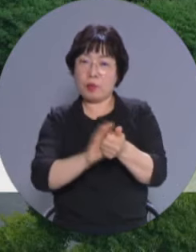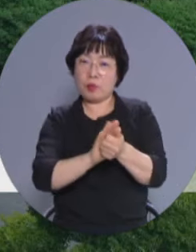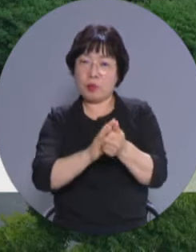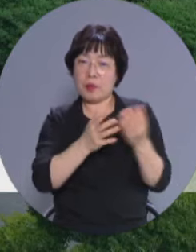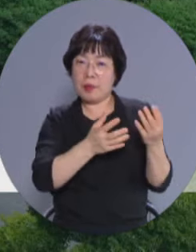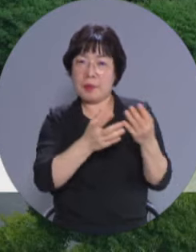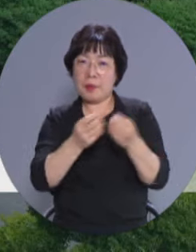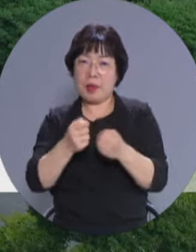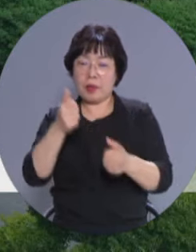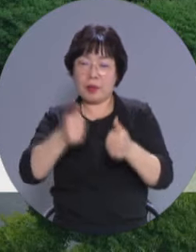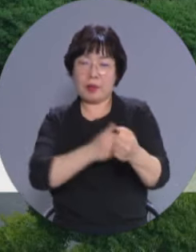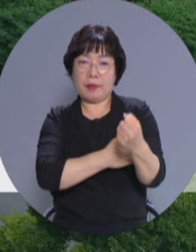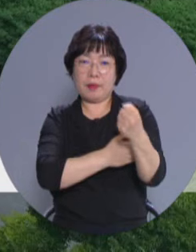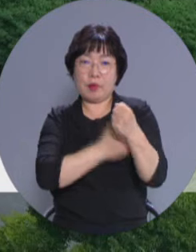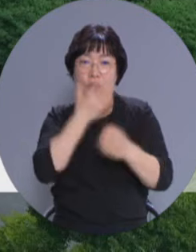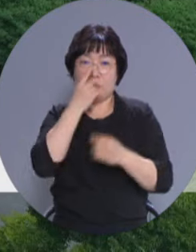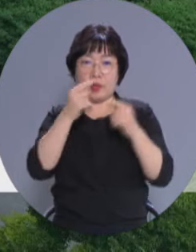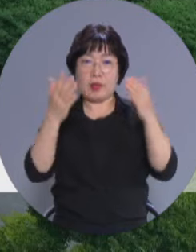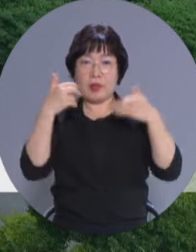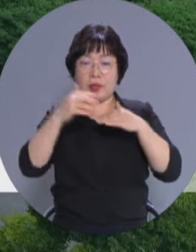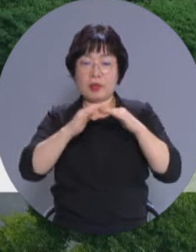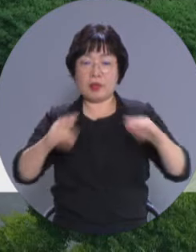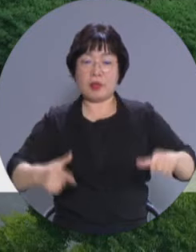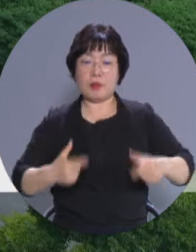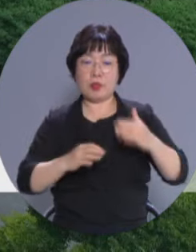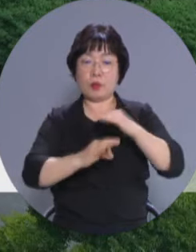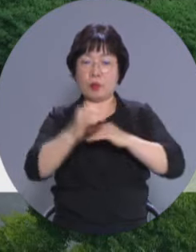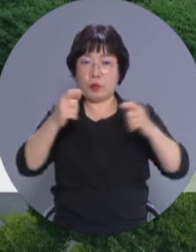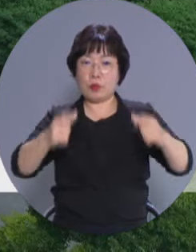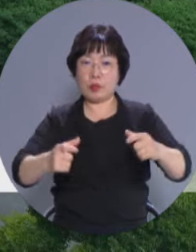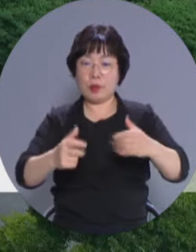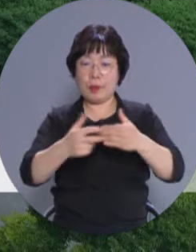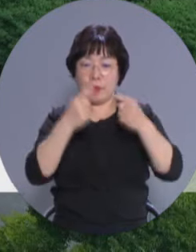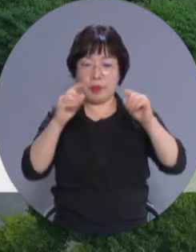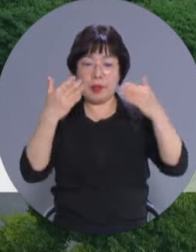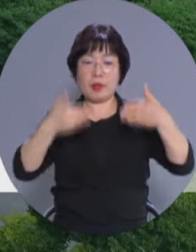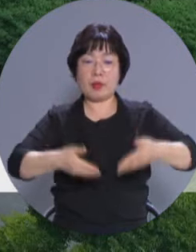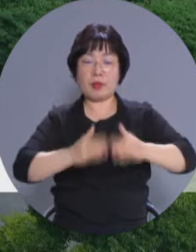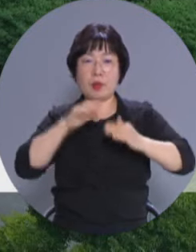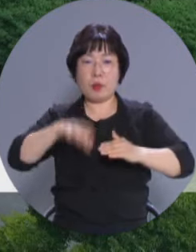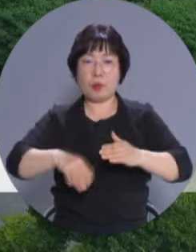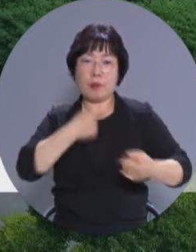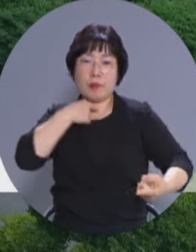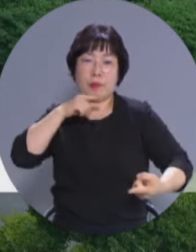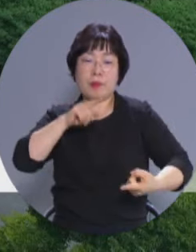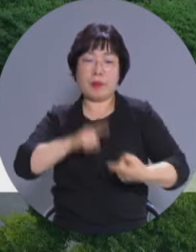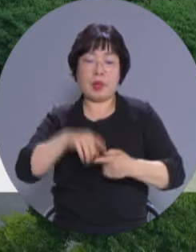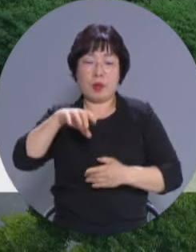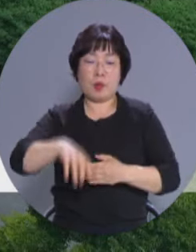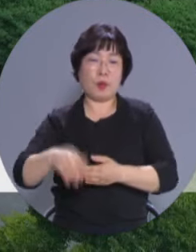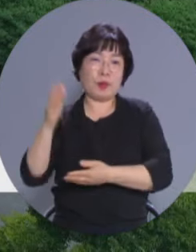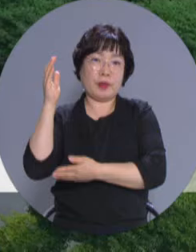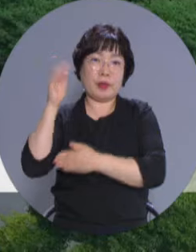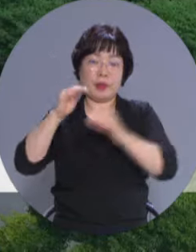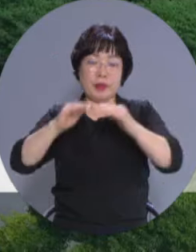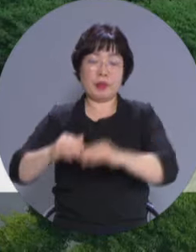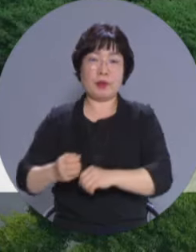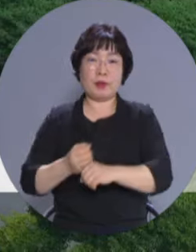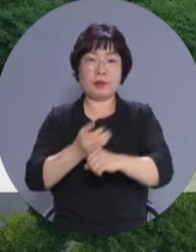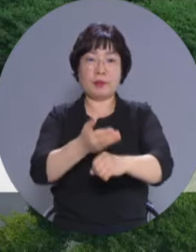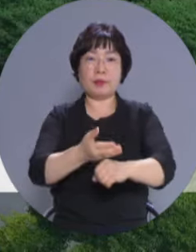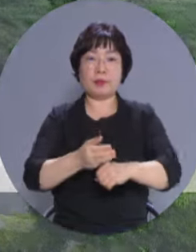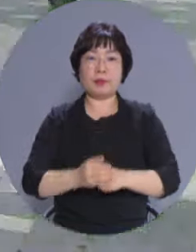풍부하고 경쟁력을 갖춘 순천대와 전남 동부권이 의대 신설의 최적지임을 강조했습니다. 유민호 기자입니다.